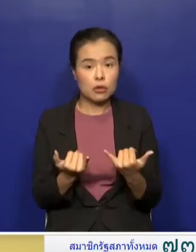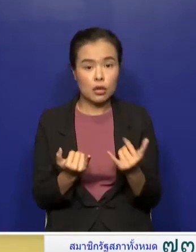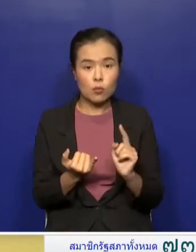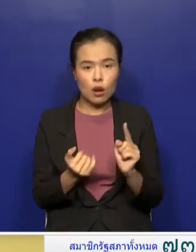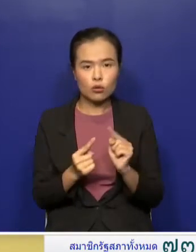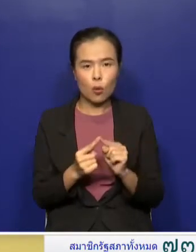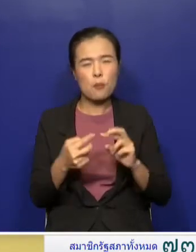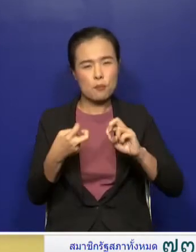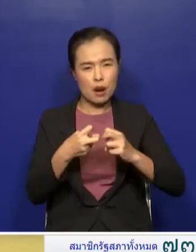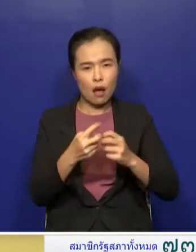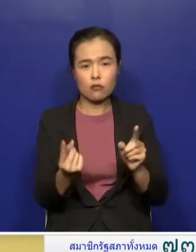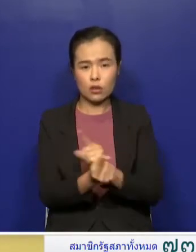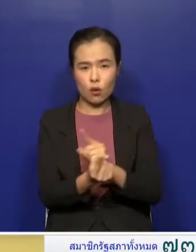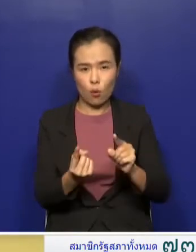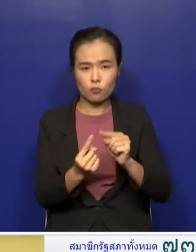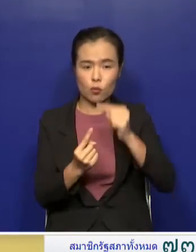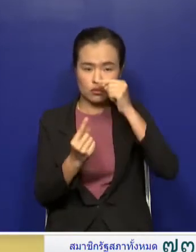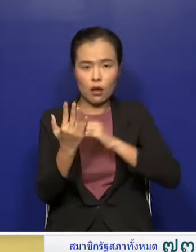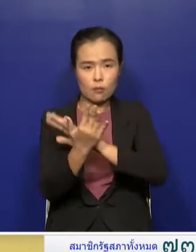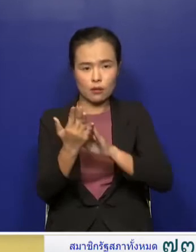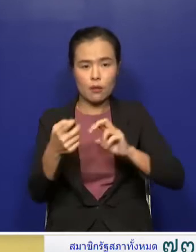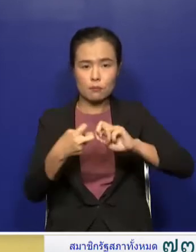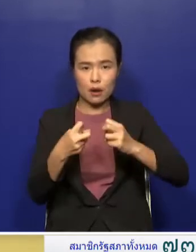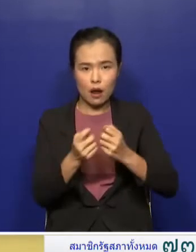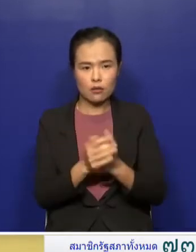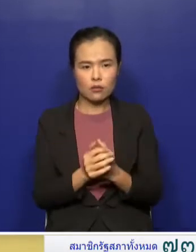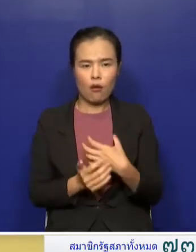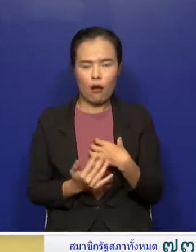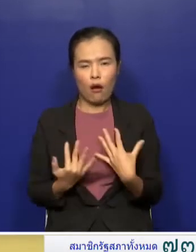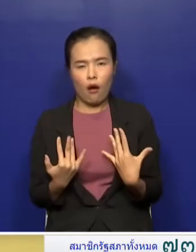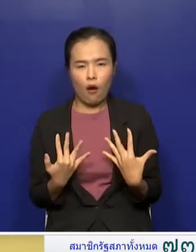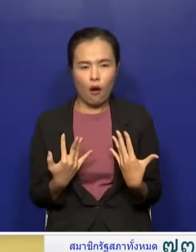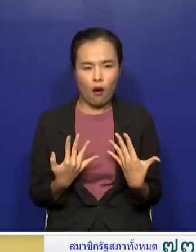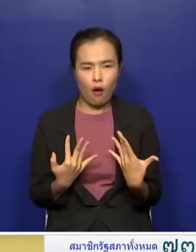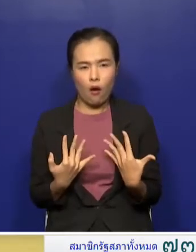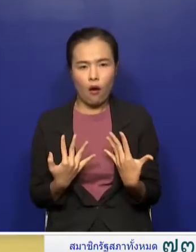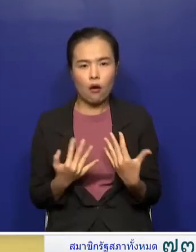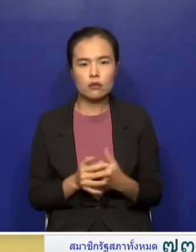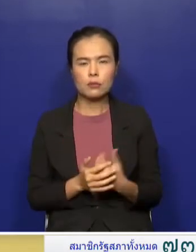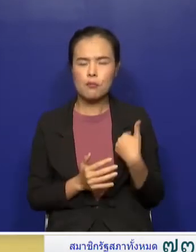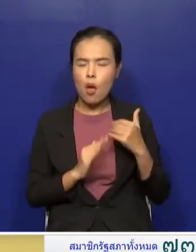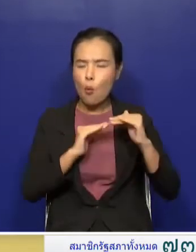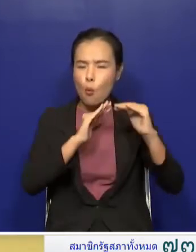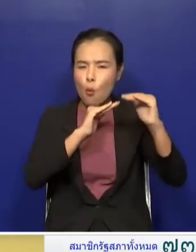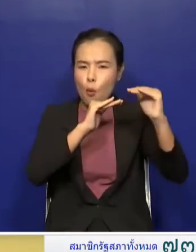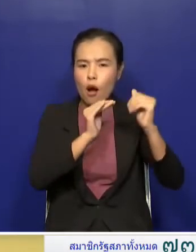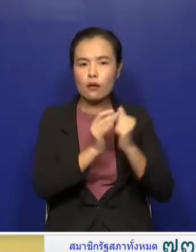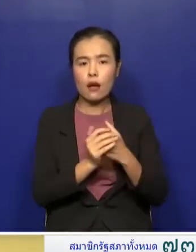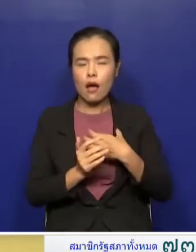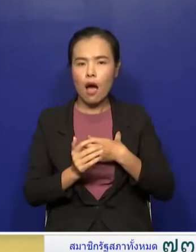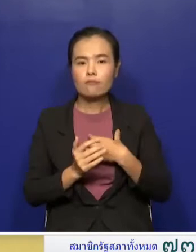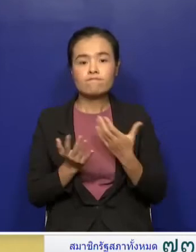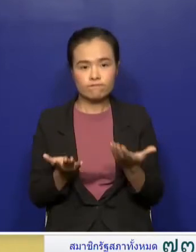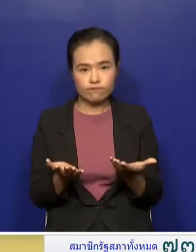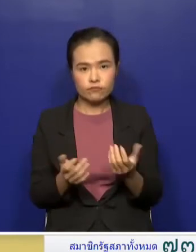ปัญหาของสังคมของบ้านเมืองมีคนตั้งตารอคนคอยมีความหวังเรืองรองขึ้นมาเมื่อเอา